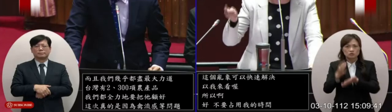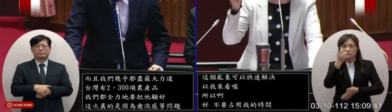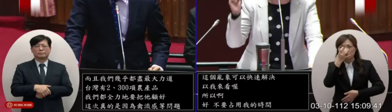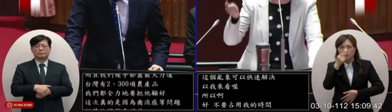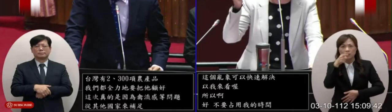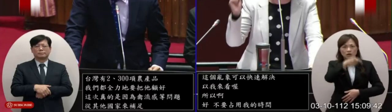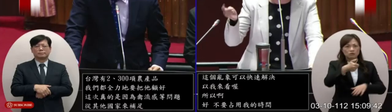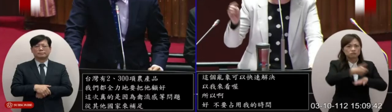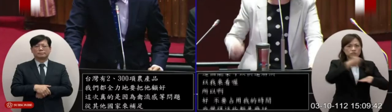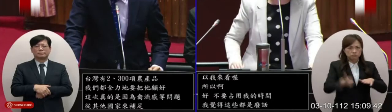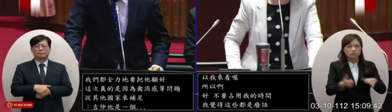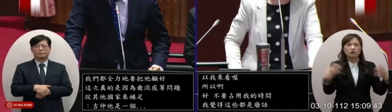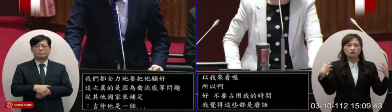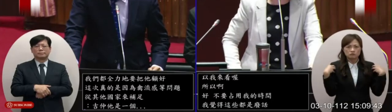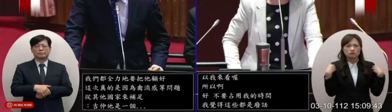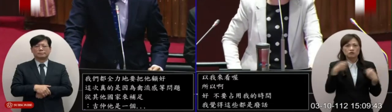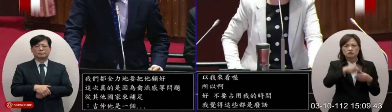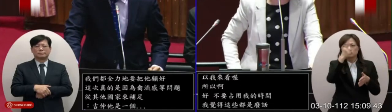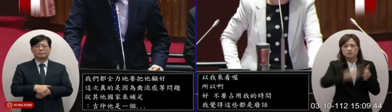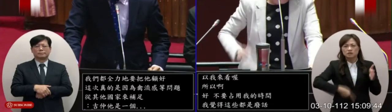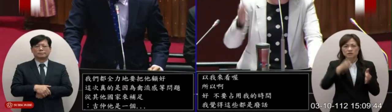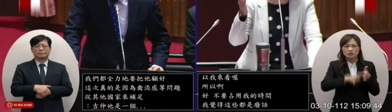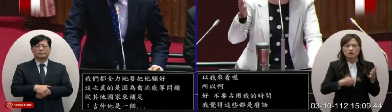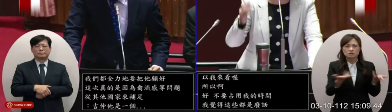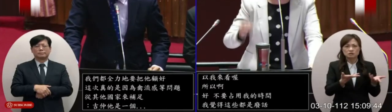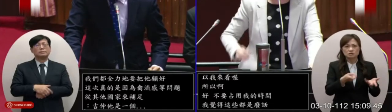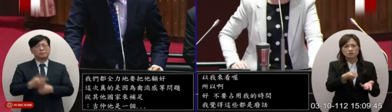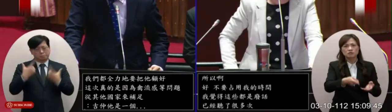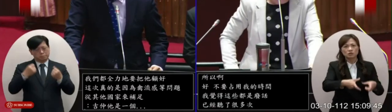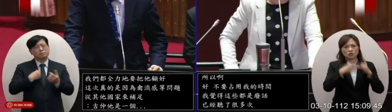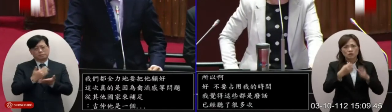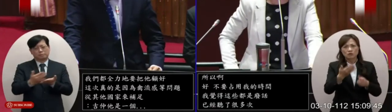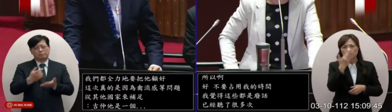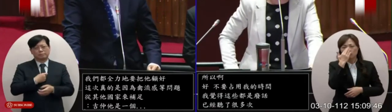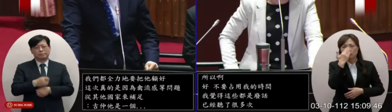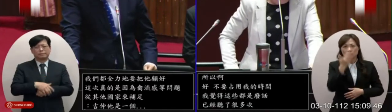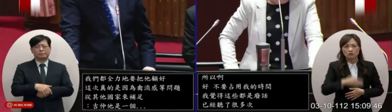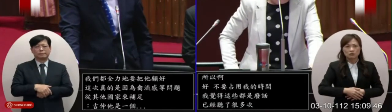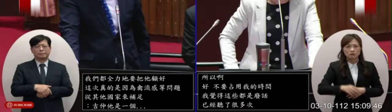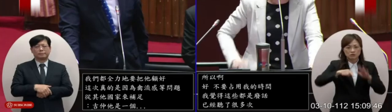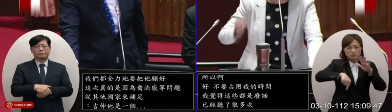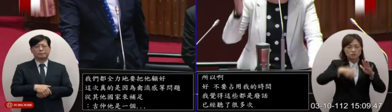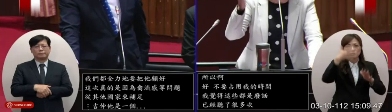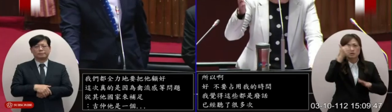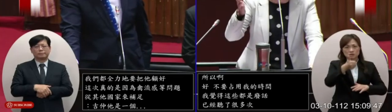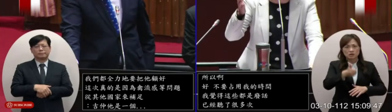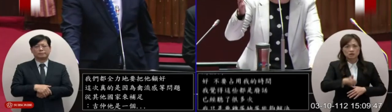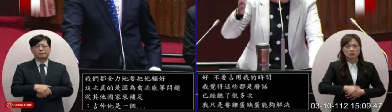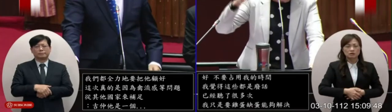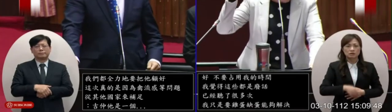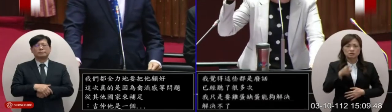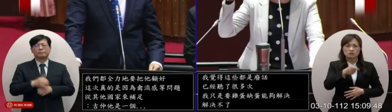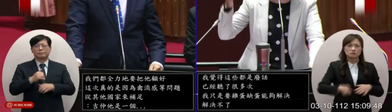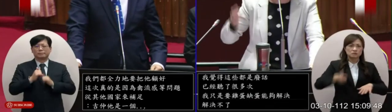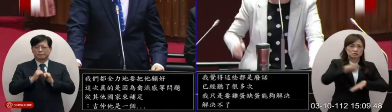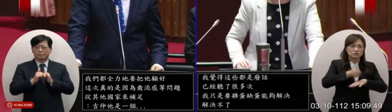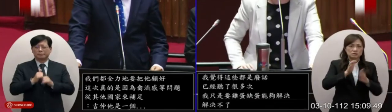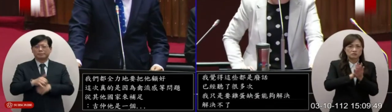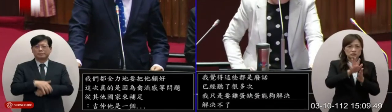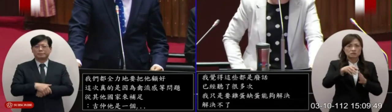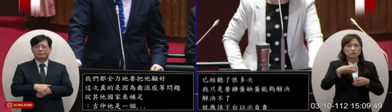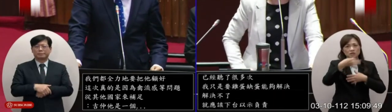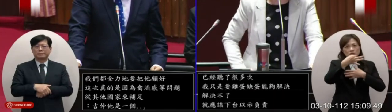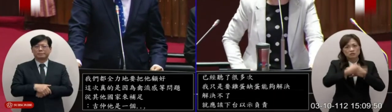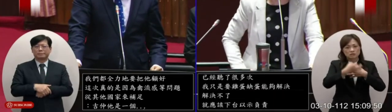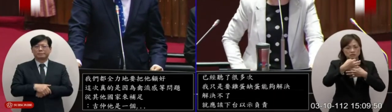该下台以示负责，这么容易的事情啊！ 我们当然要解决。 院长， 好， 你上来以后一直在缺